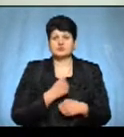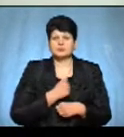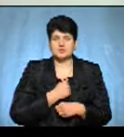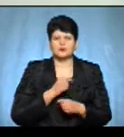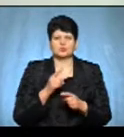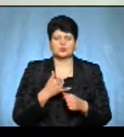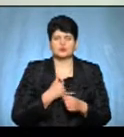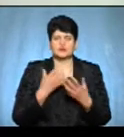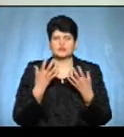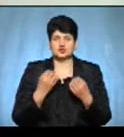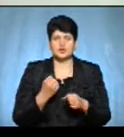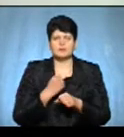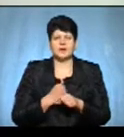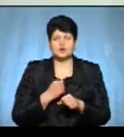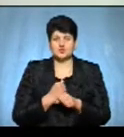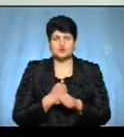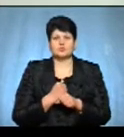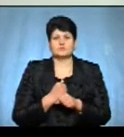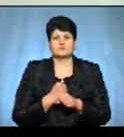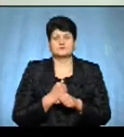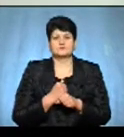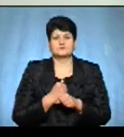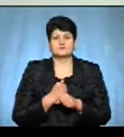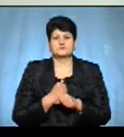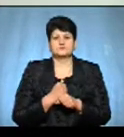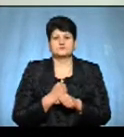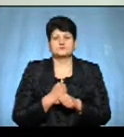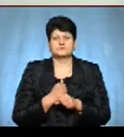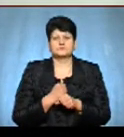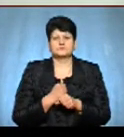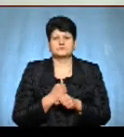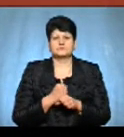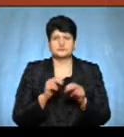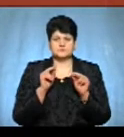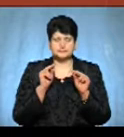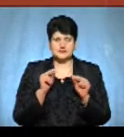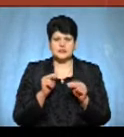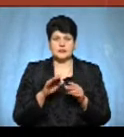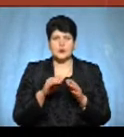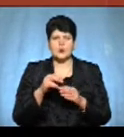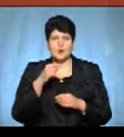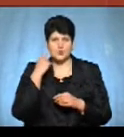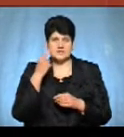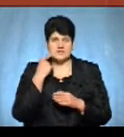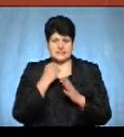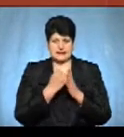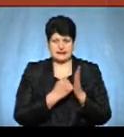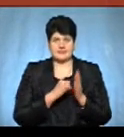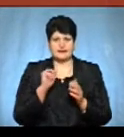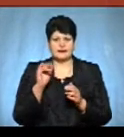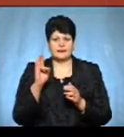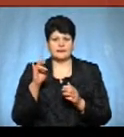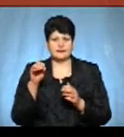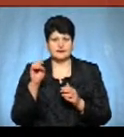що в нас ще працюють такі, скажімо так, відверто проросійські канали, як